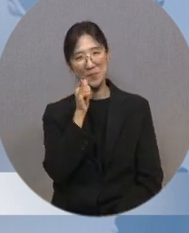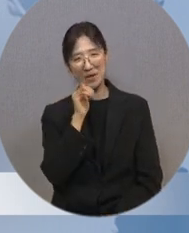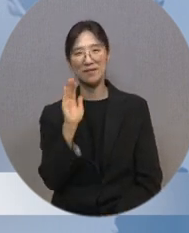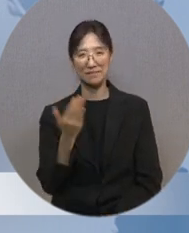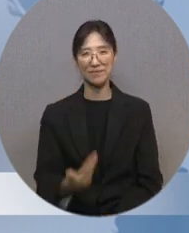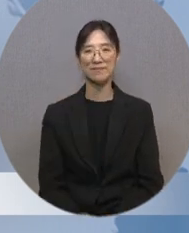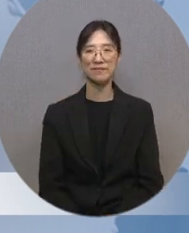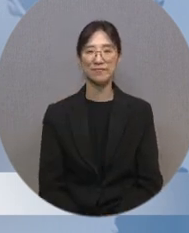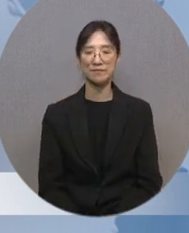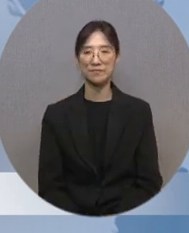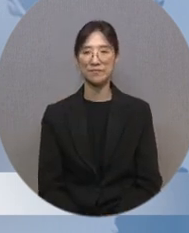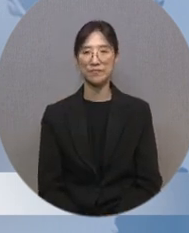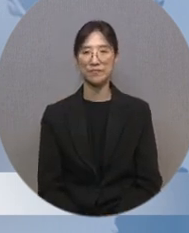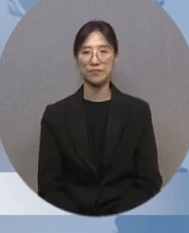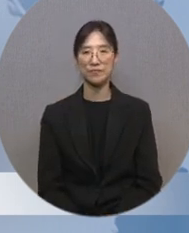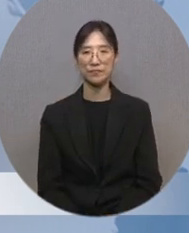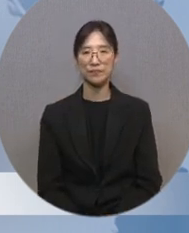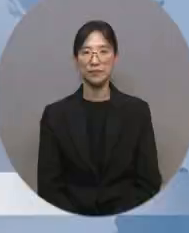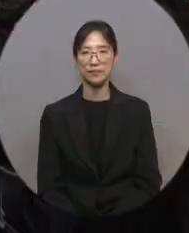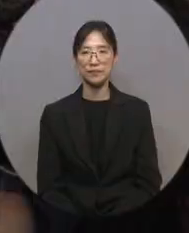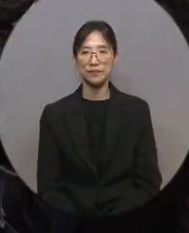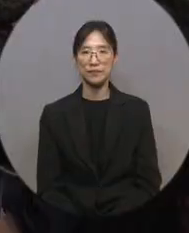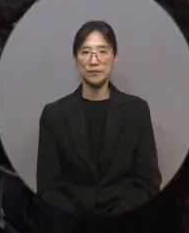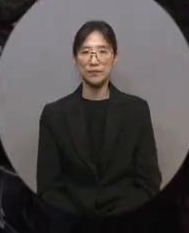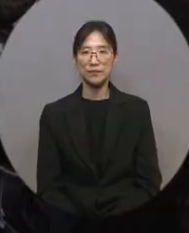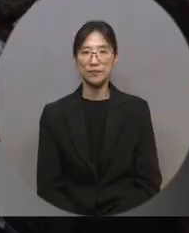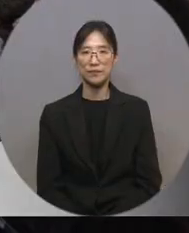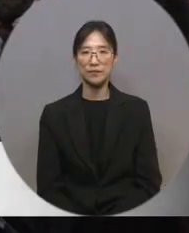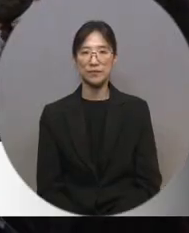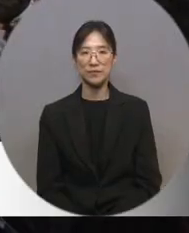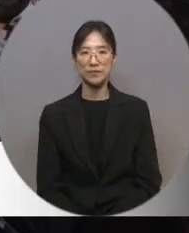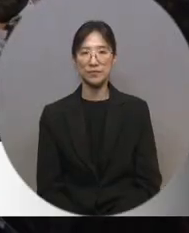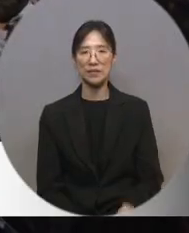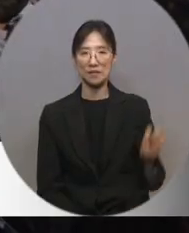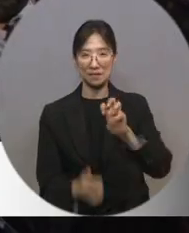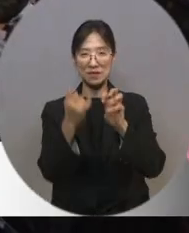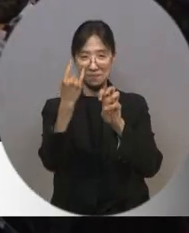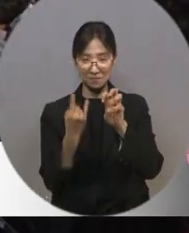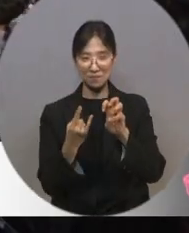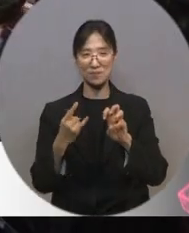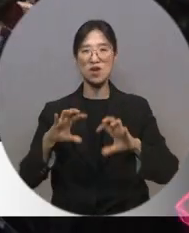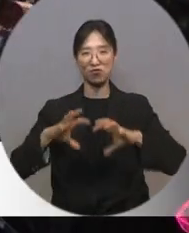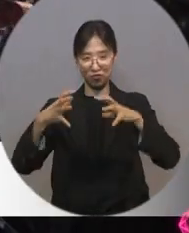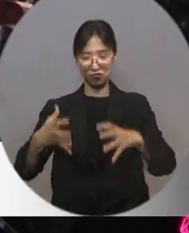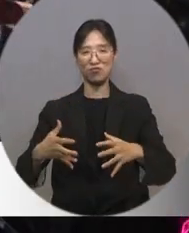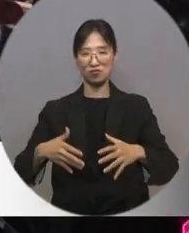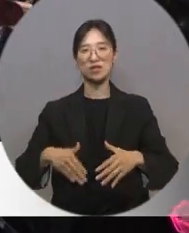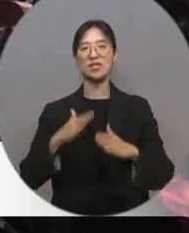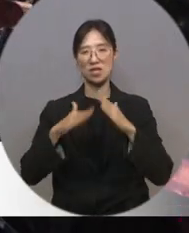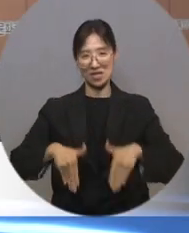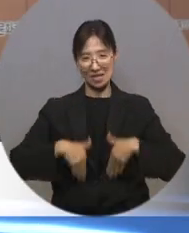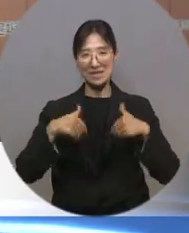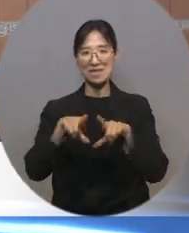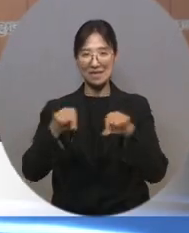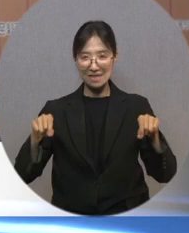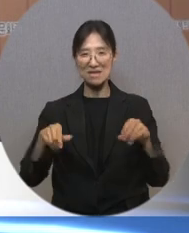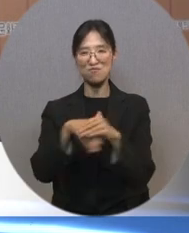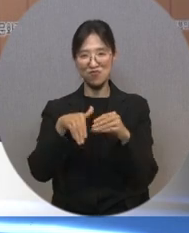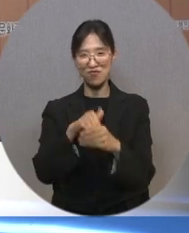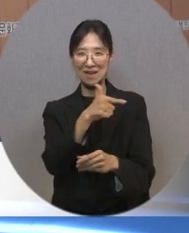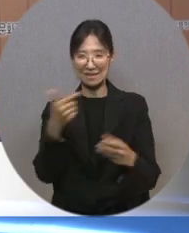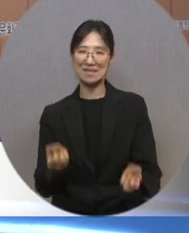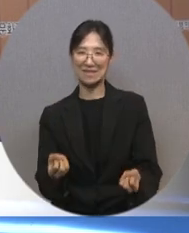김민재 기자가 전해드립니다. 제30회 국제 남도 음식 문화 큰 잔치가 남도의